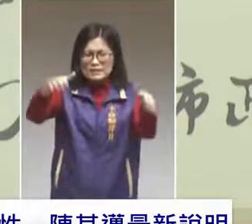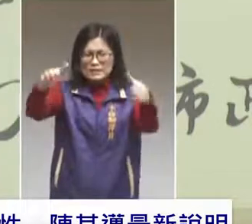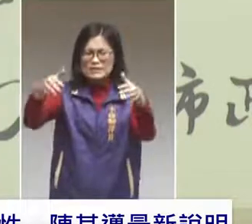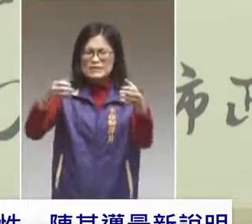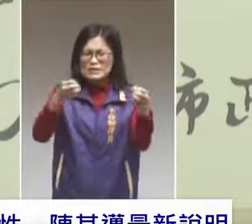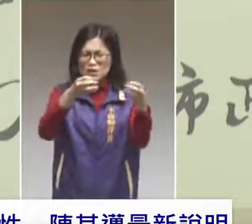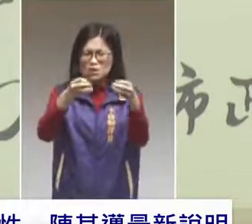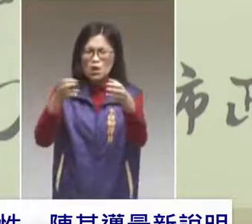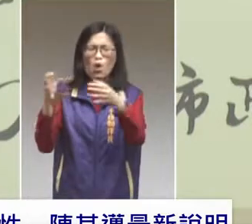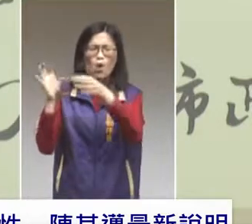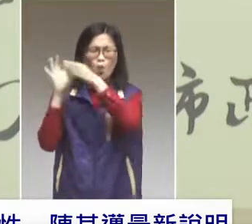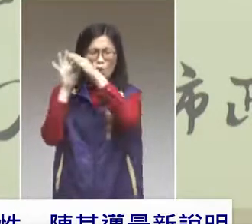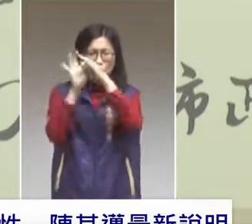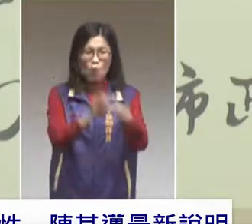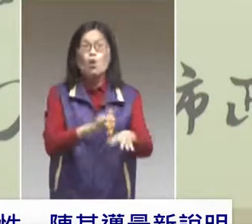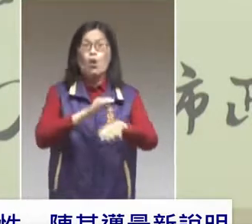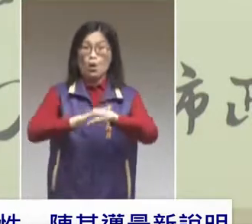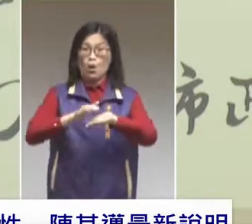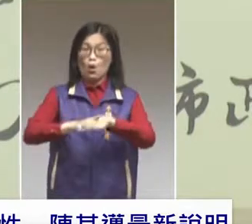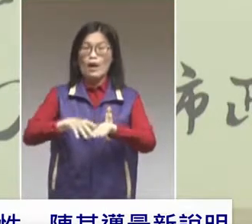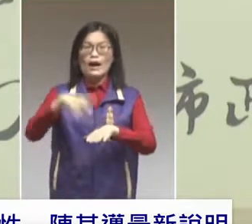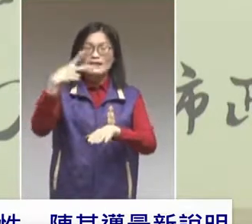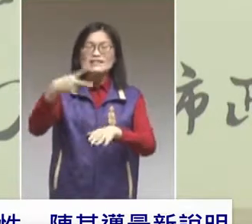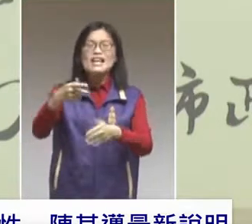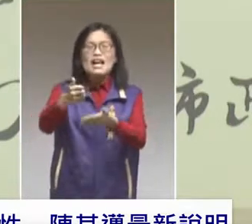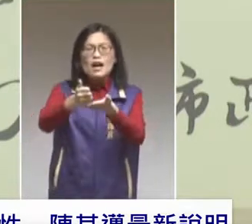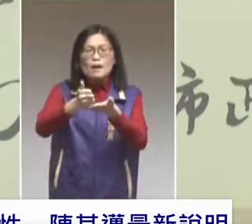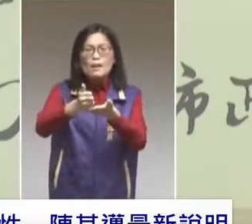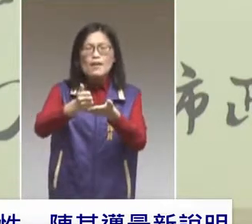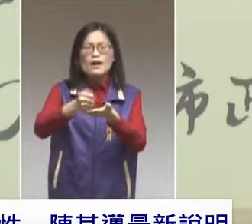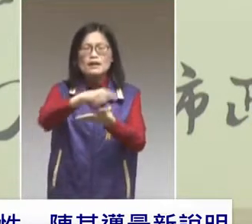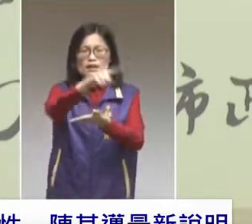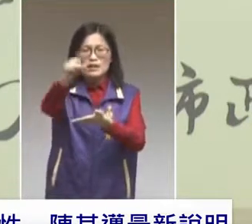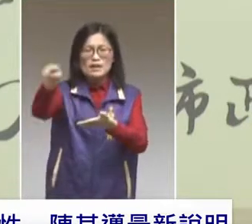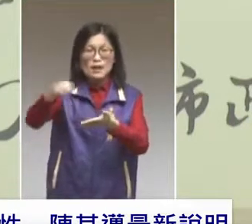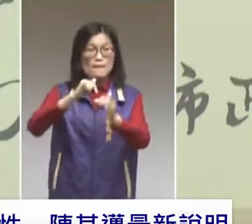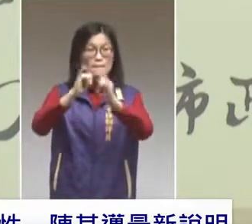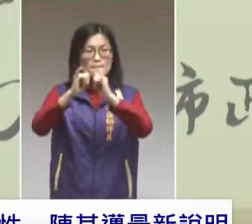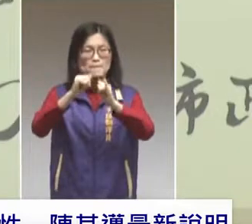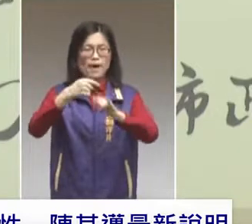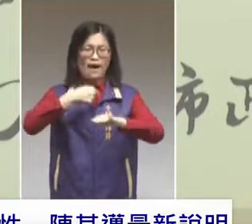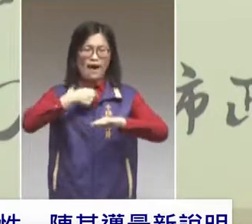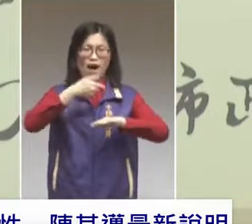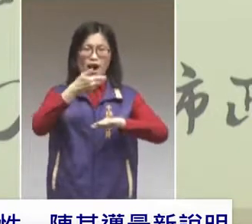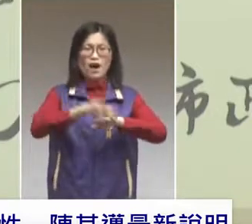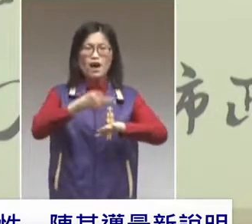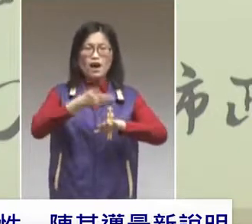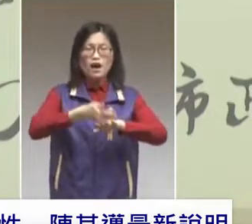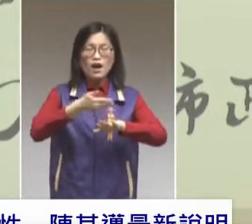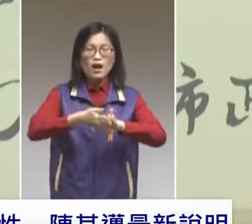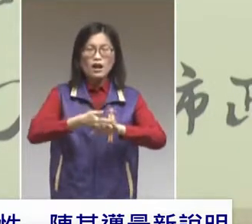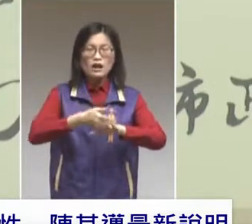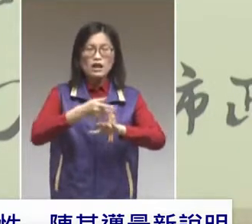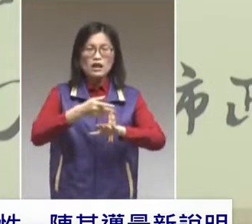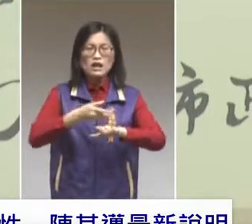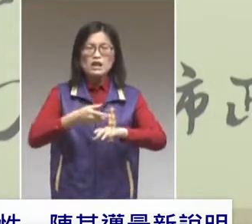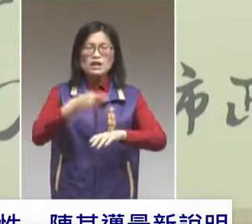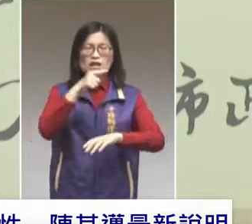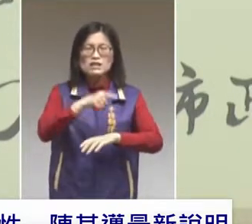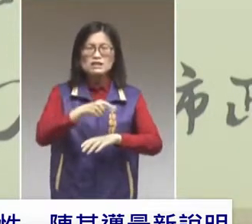在讨论这些相关的一些议题。好，那也请我们民众能够放心。好，